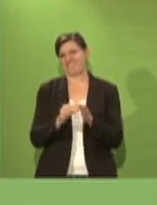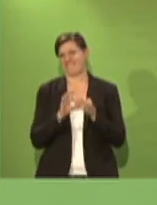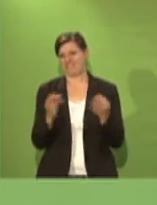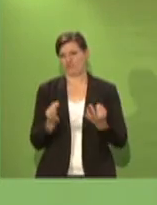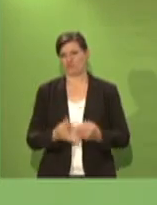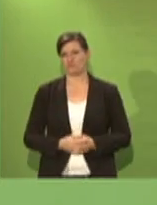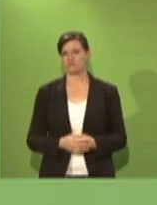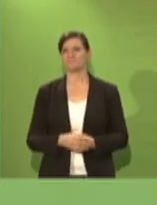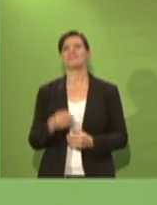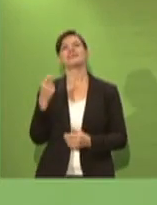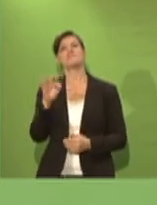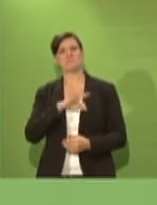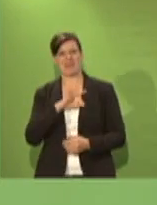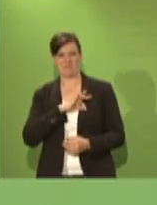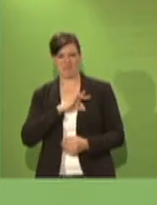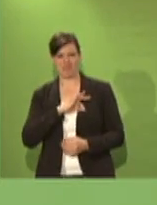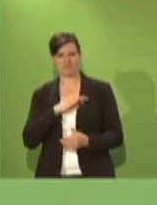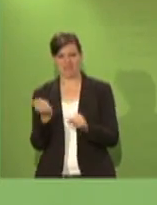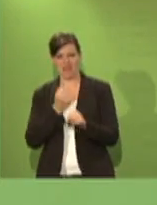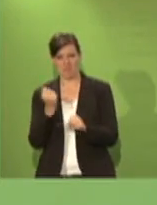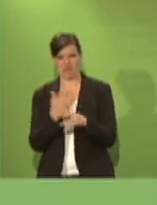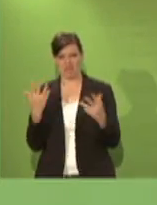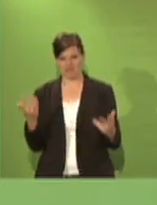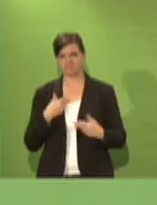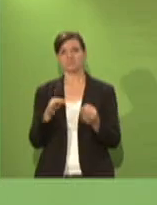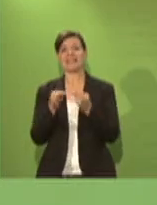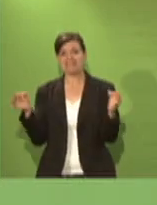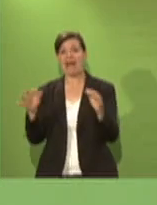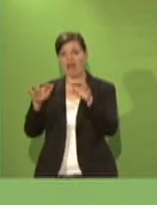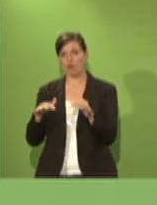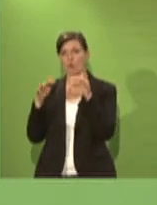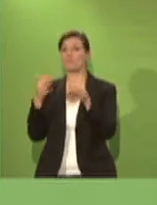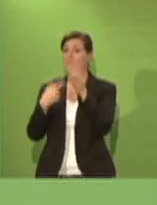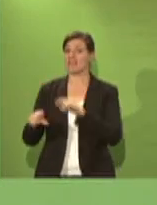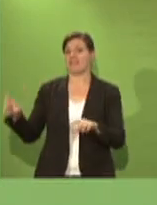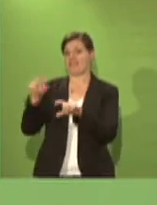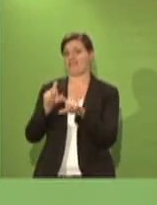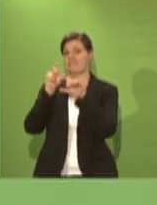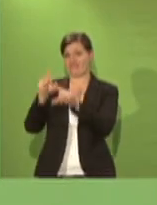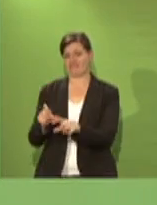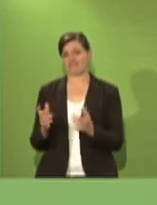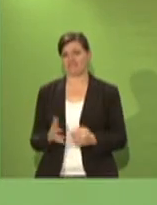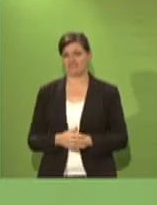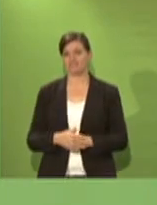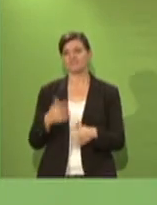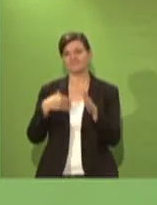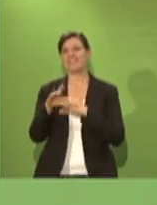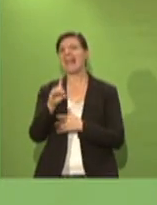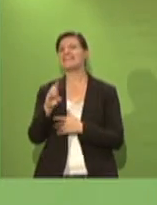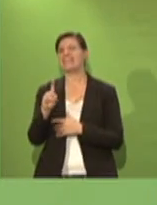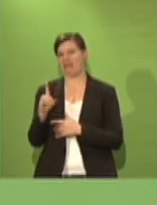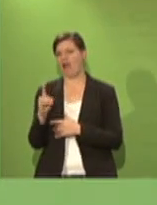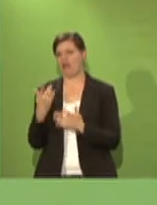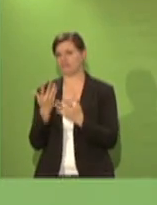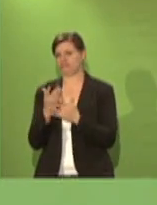zur Gremienarbeit, da seht ihr, dass bei Tagungen ein deutlich höherer Ansatz ist. Hier spielt diese LDK hinein, die ja, wie